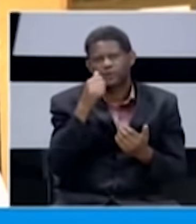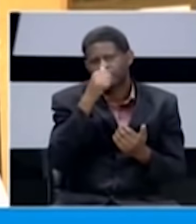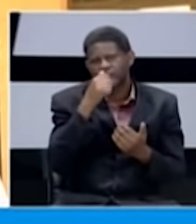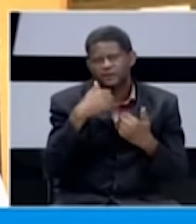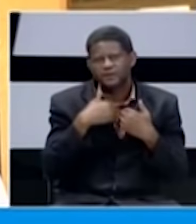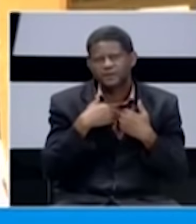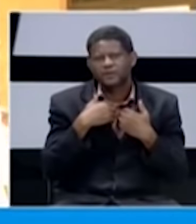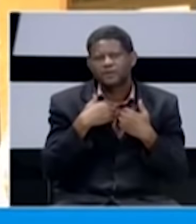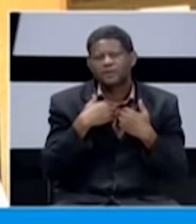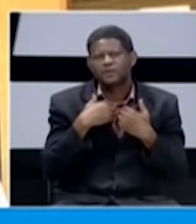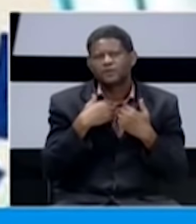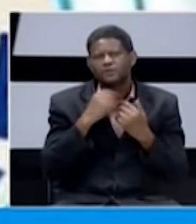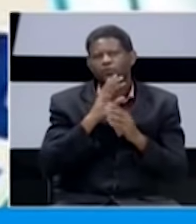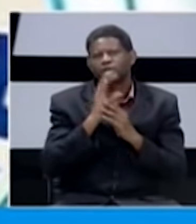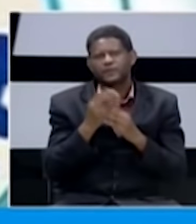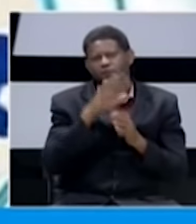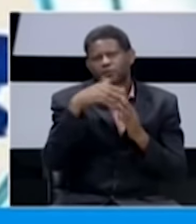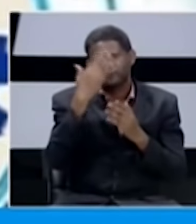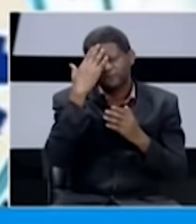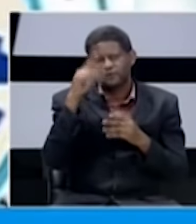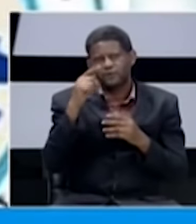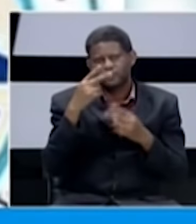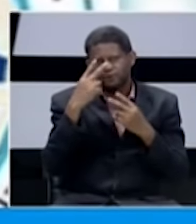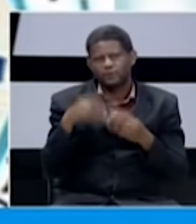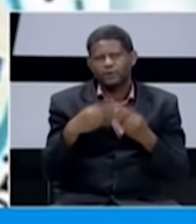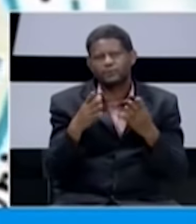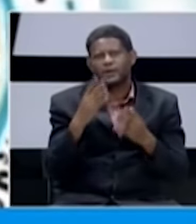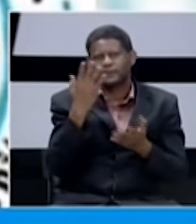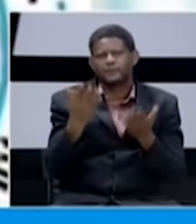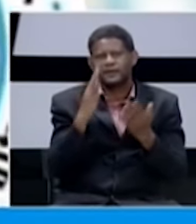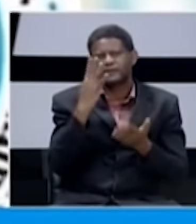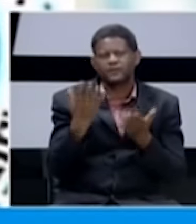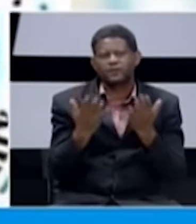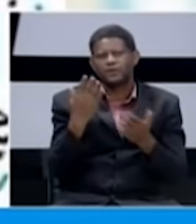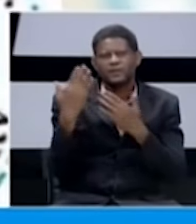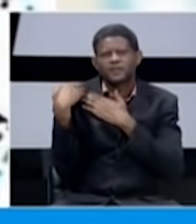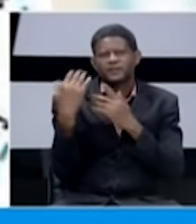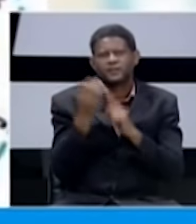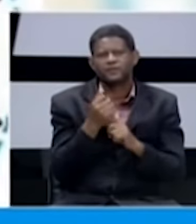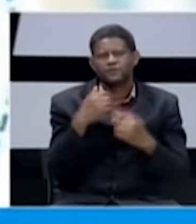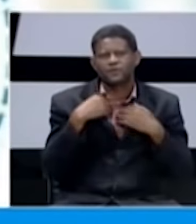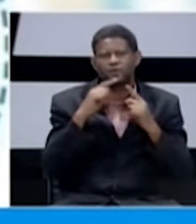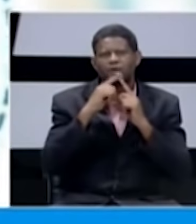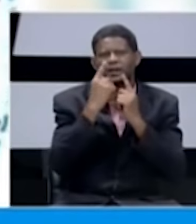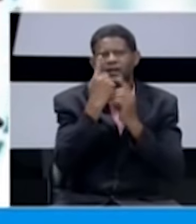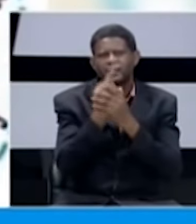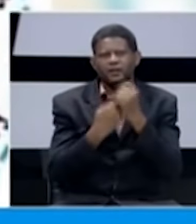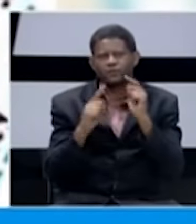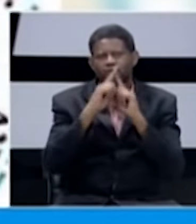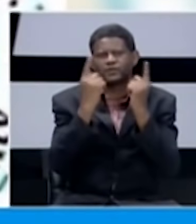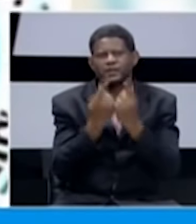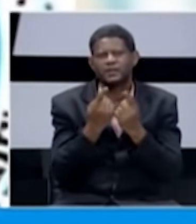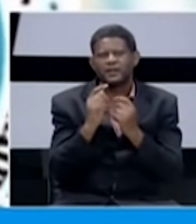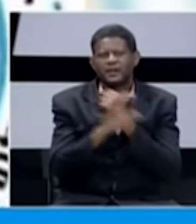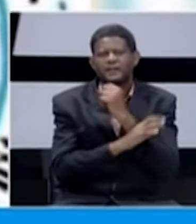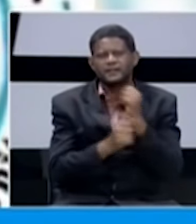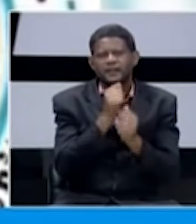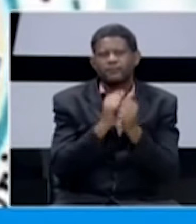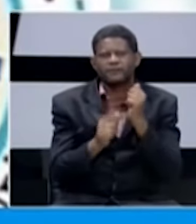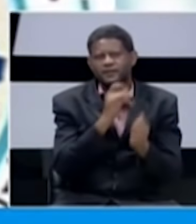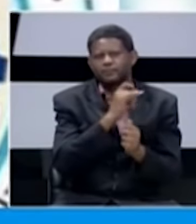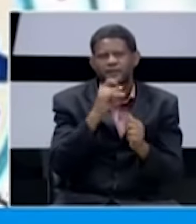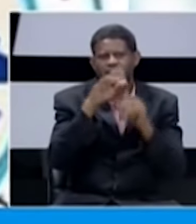كله زفورتو يو مالتي اتو مهابتر ايتو عبر وعتا كيلو سلطان حيزو زلو اهدا وجلة عدي امعنا وانبر نابسترقا